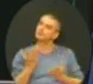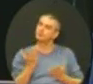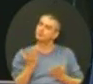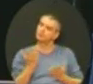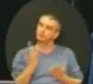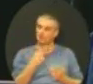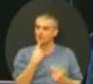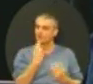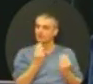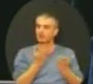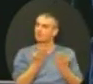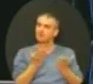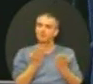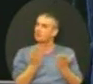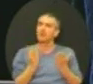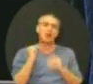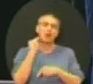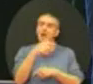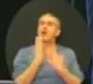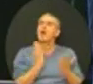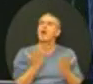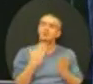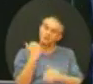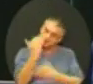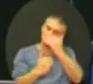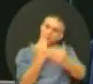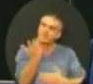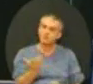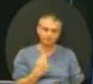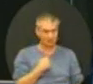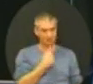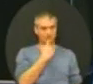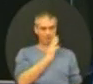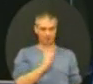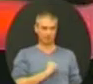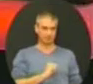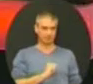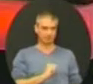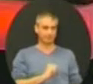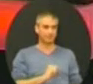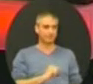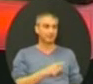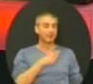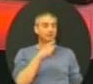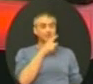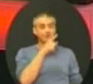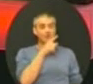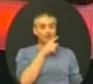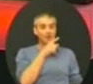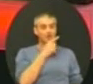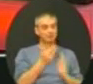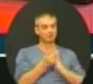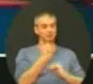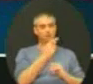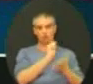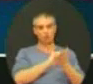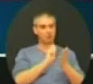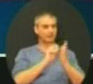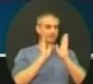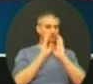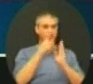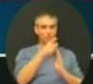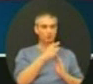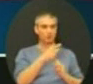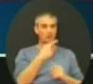כשאתה אומר את הדברים האלה, לאן זה מוביל אותו? בוא נרצה אחד קדימה. אני אגיד לך לאן זה יוביל. אבל זה כותב אצלו בפייסבוק,